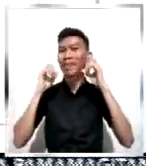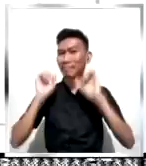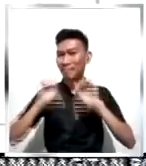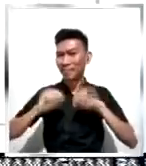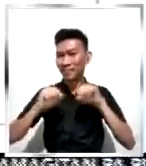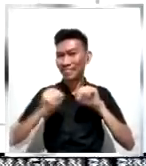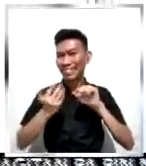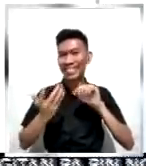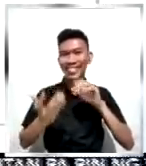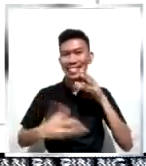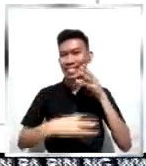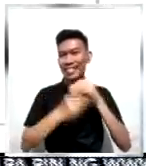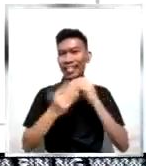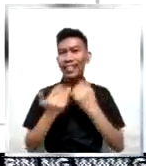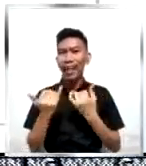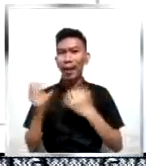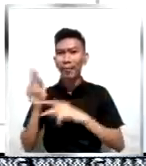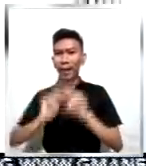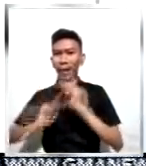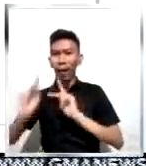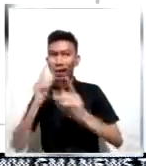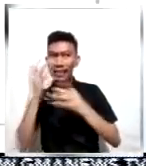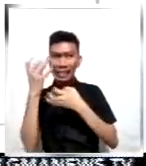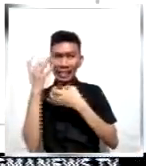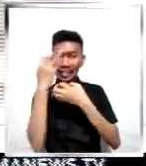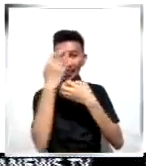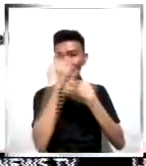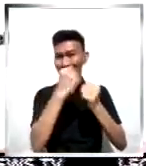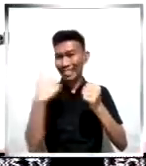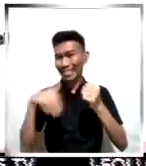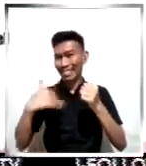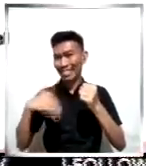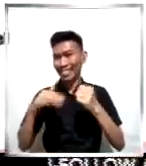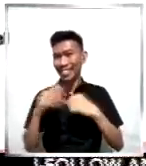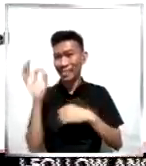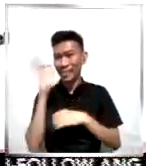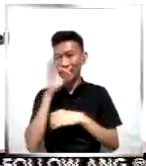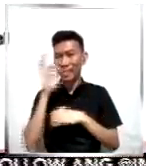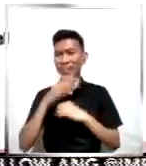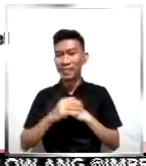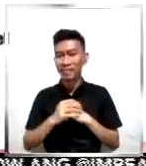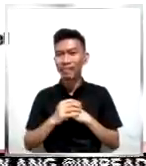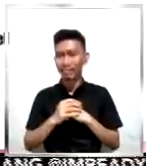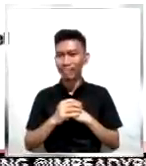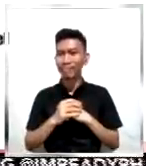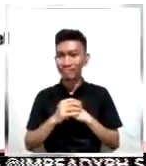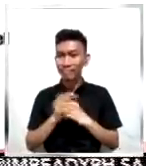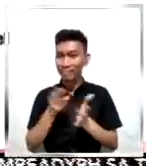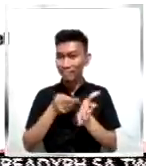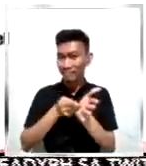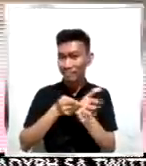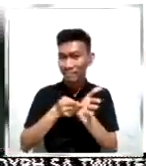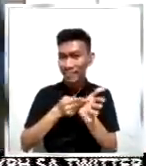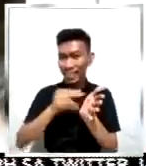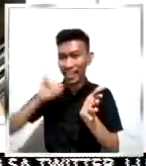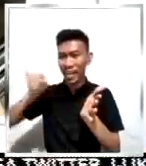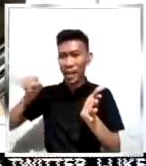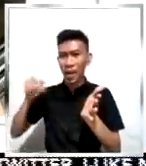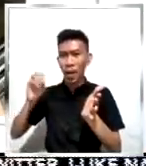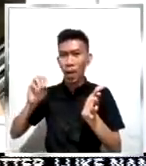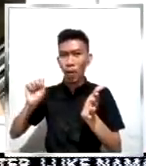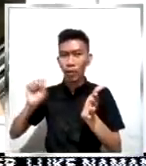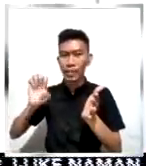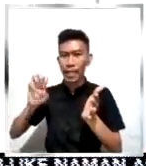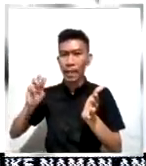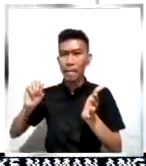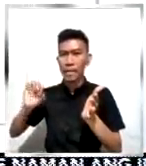ito ngayon nating mga Pinoy. Aminin nyo, bukod sa pagsilip nyo si Marichan, o diba, mga avatar